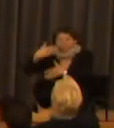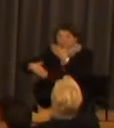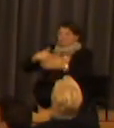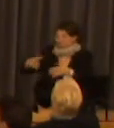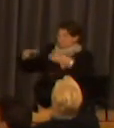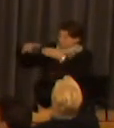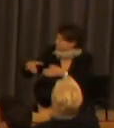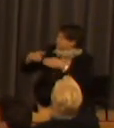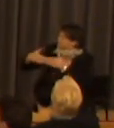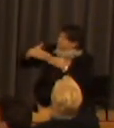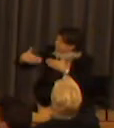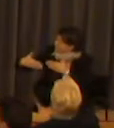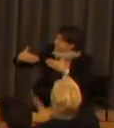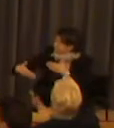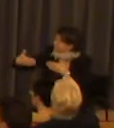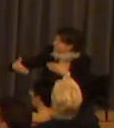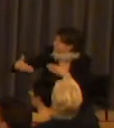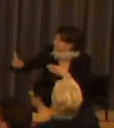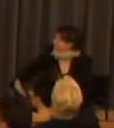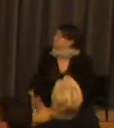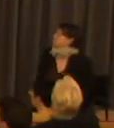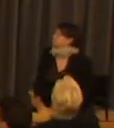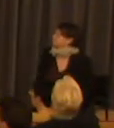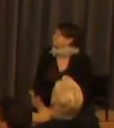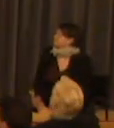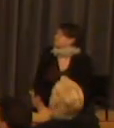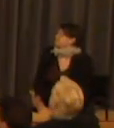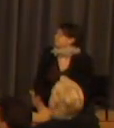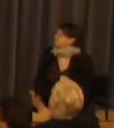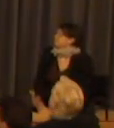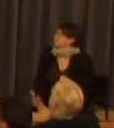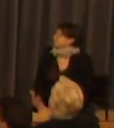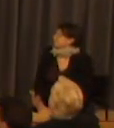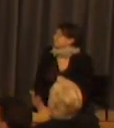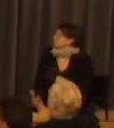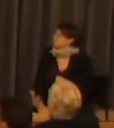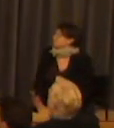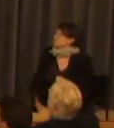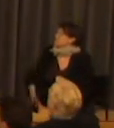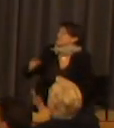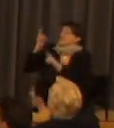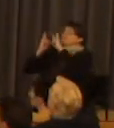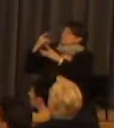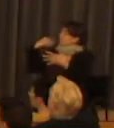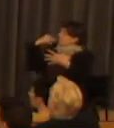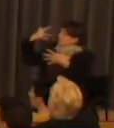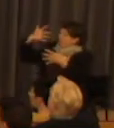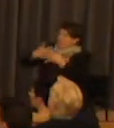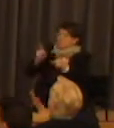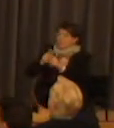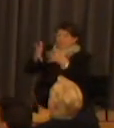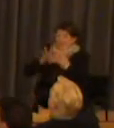desapareixerà, que els joves volen continuar ensenyant la llengua, encara que la història de la llengua de